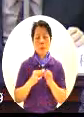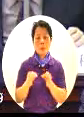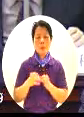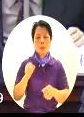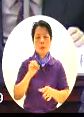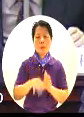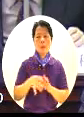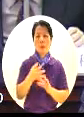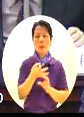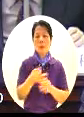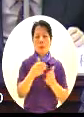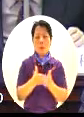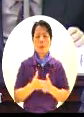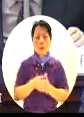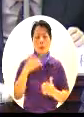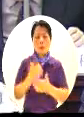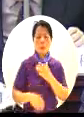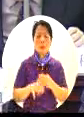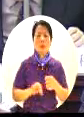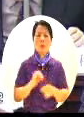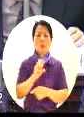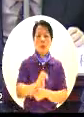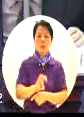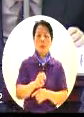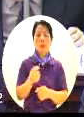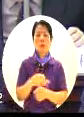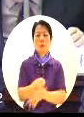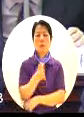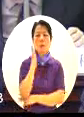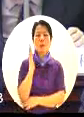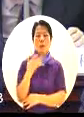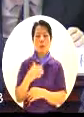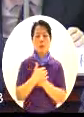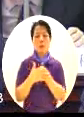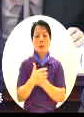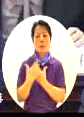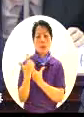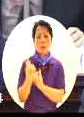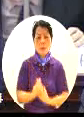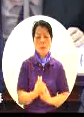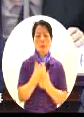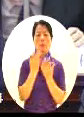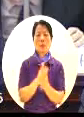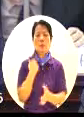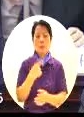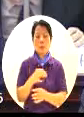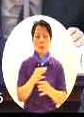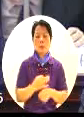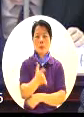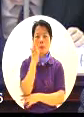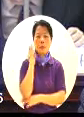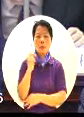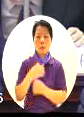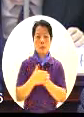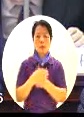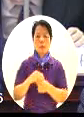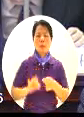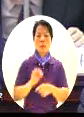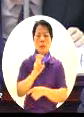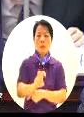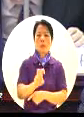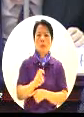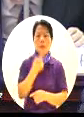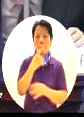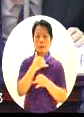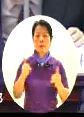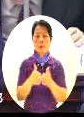到30%，财政能力维持，说我们自己在财政能力上维持10%。所以